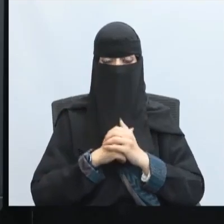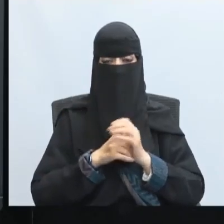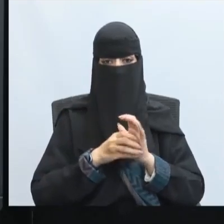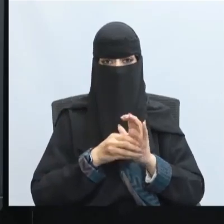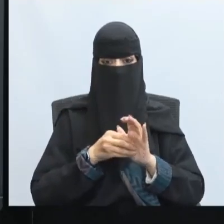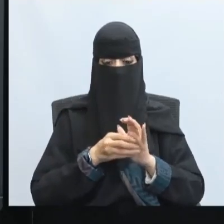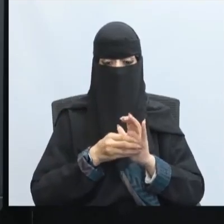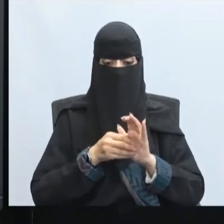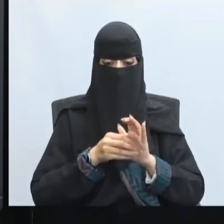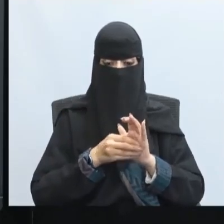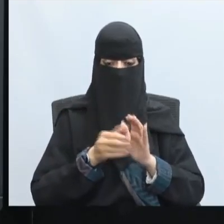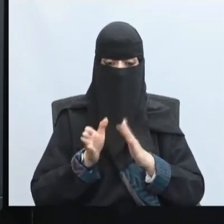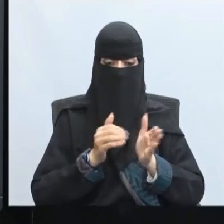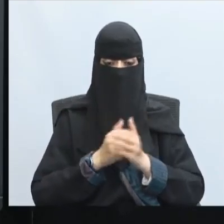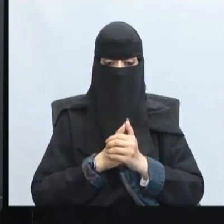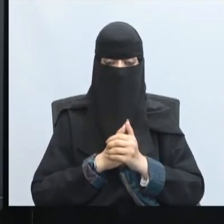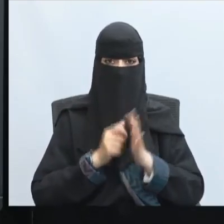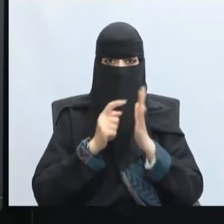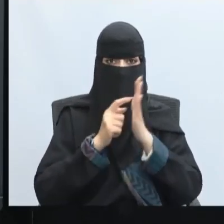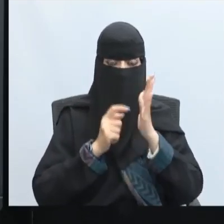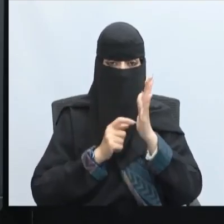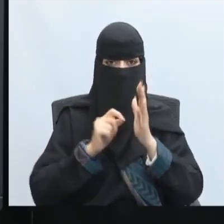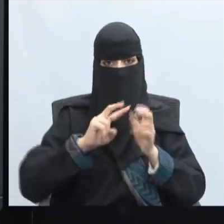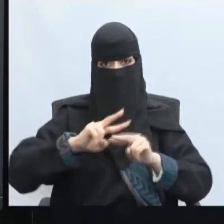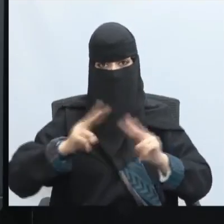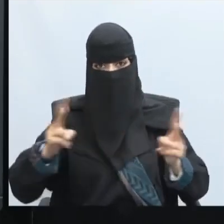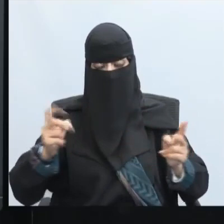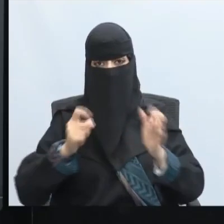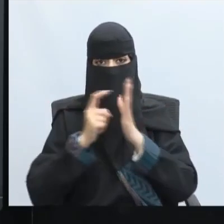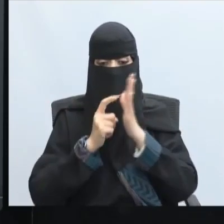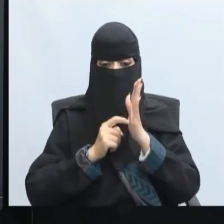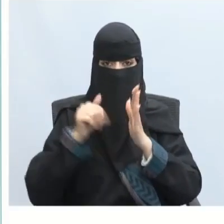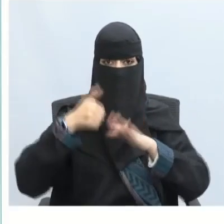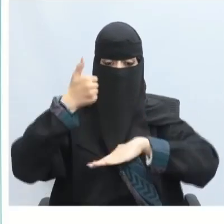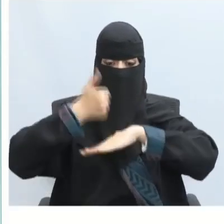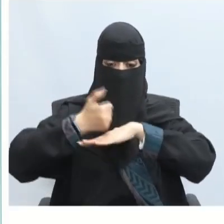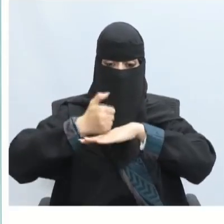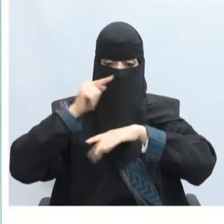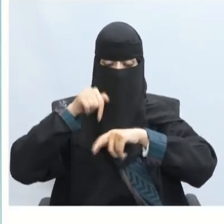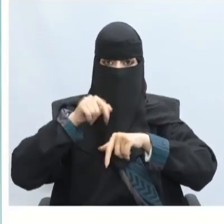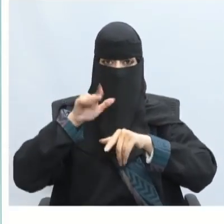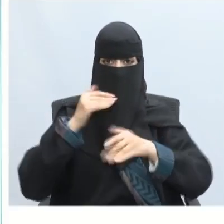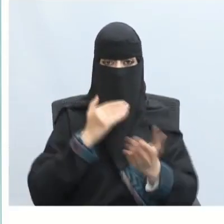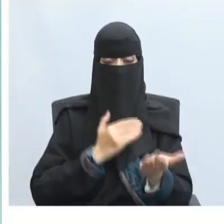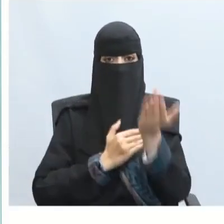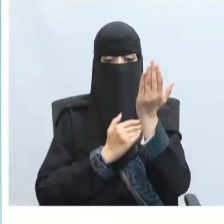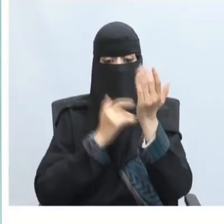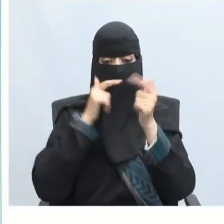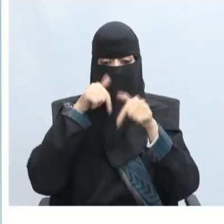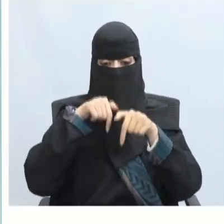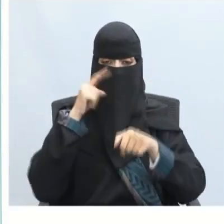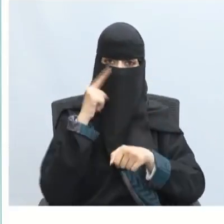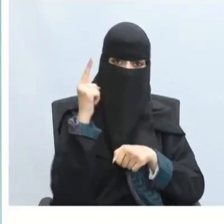وانظمه عامه انواع الانظمه الانظمه الاساسيه تصدر